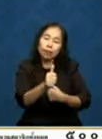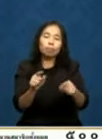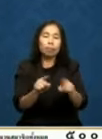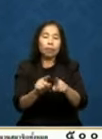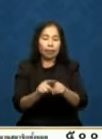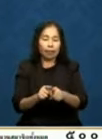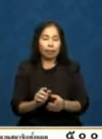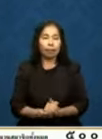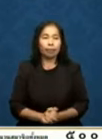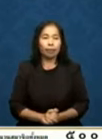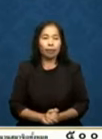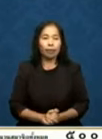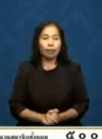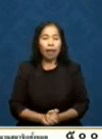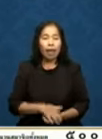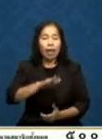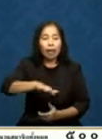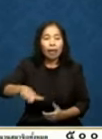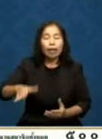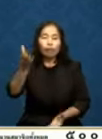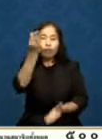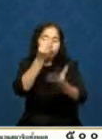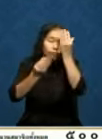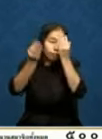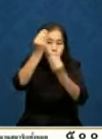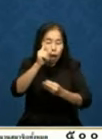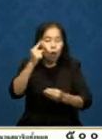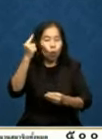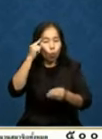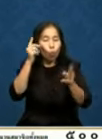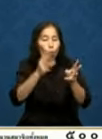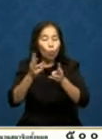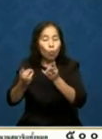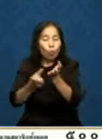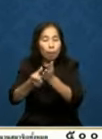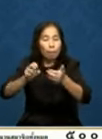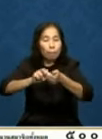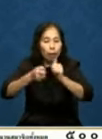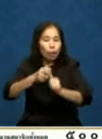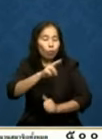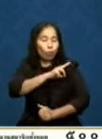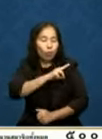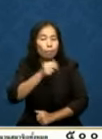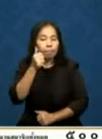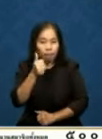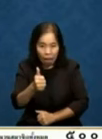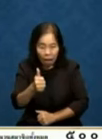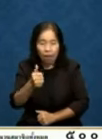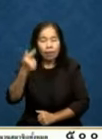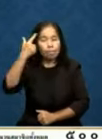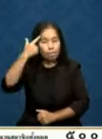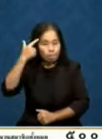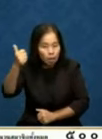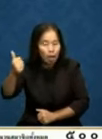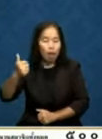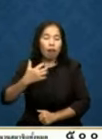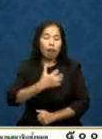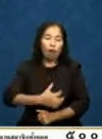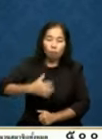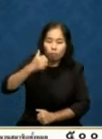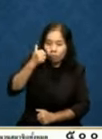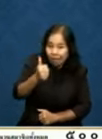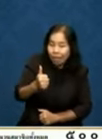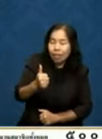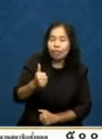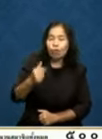รับค่ะเด็กจะเรียนรู้นะคะวิธีการแก้ปัญหาแล้วก็จัดการกับสถานการณ์ต่างๆได้ดีขึ้นมีความฉลาดทางอารมณ์มีวุฒิภาว